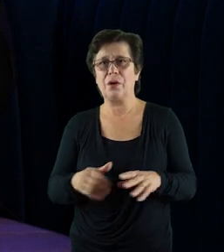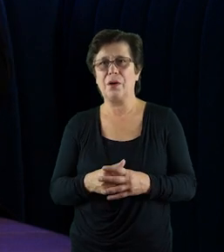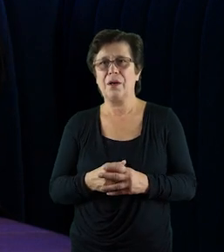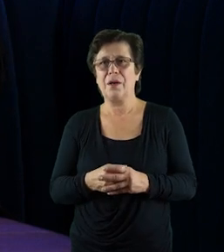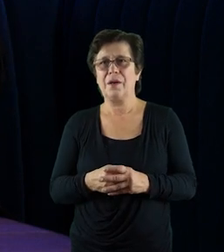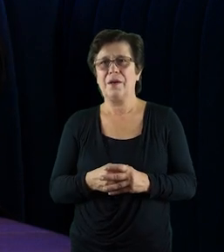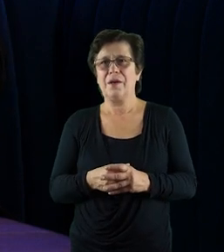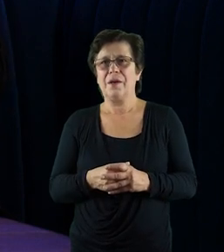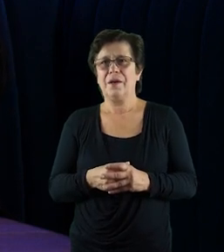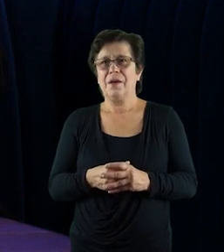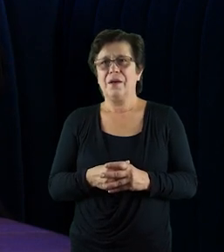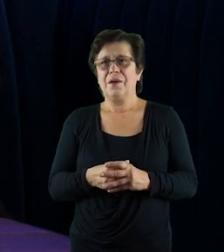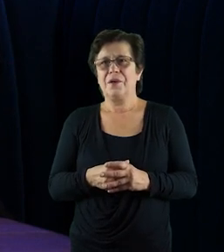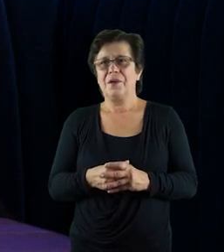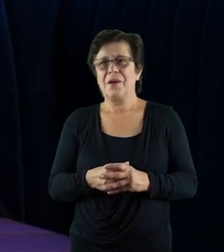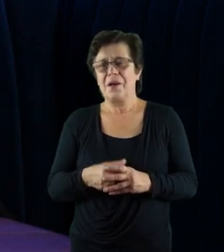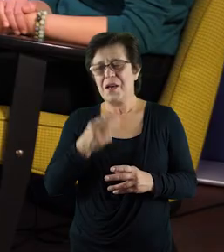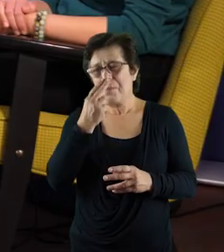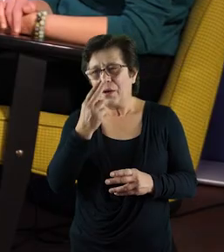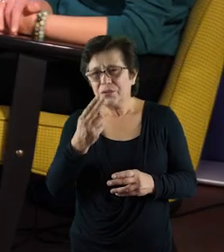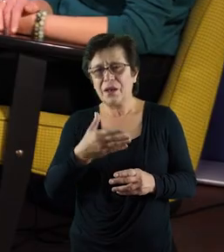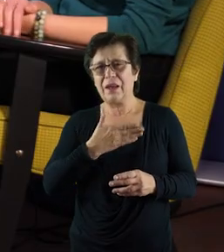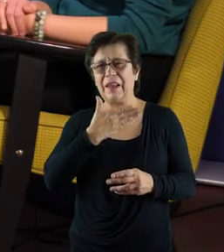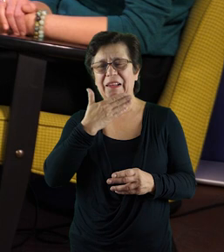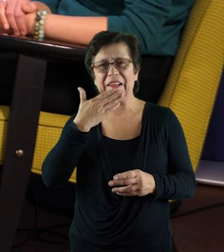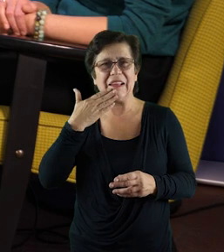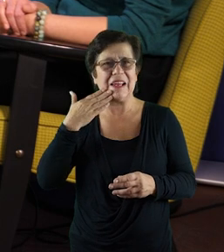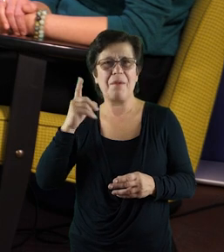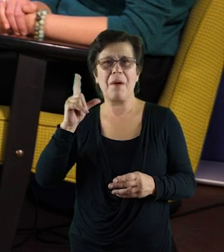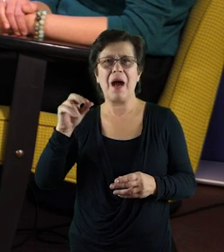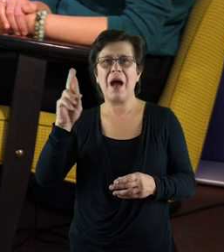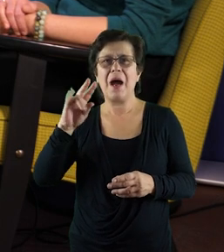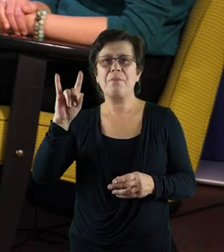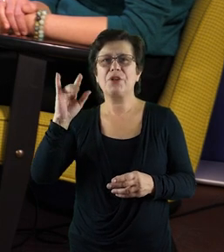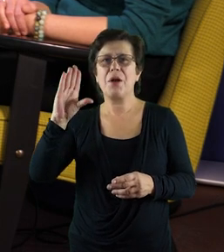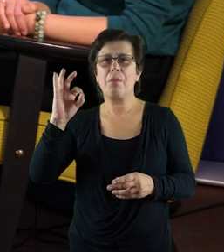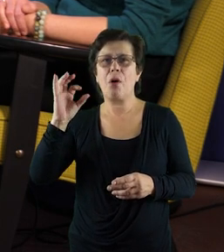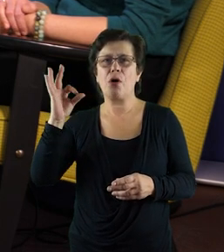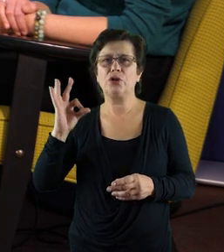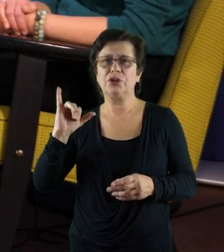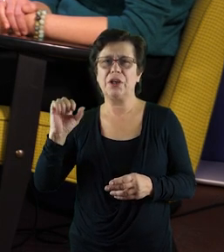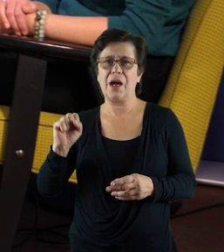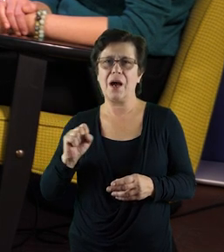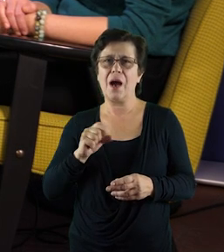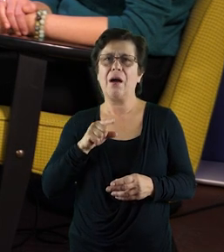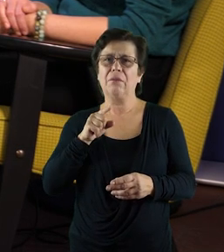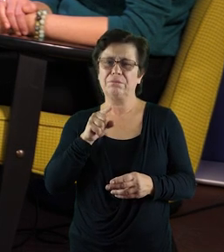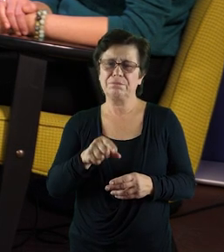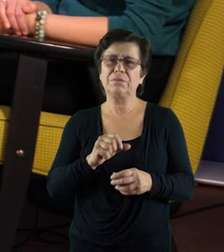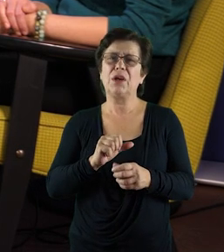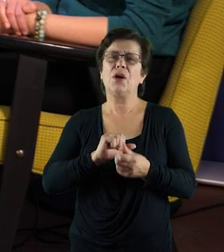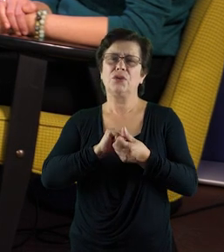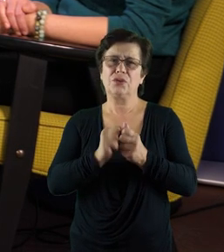Patrzę na półkę, gdzie nie ma Przybosia. No, Przyboś jest, tylko te wydania Przybosia są bardzo stare niestety. Tak, one